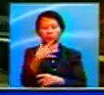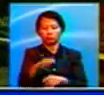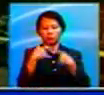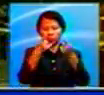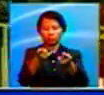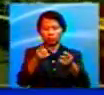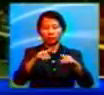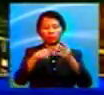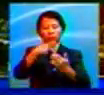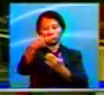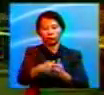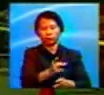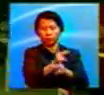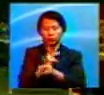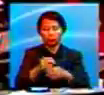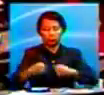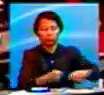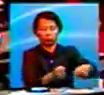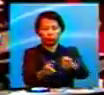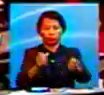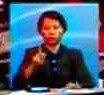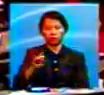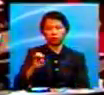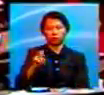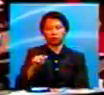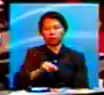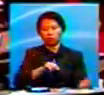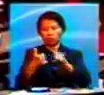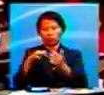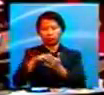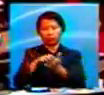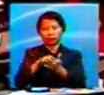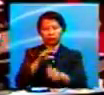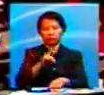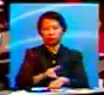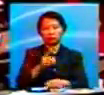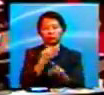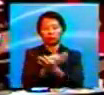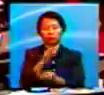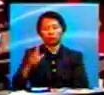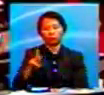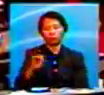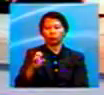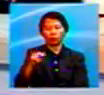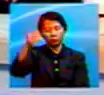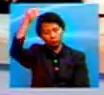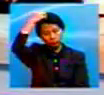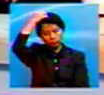menghadiri program pemuliharaan Sungai Kuang oleh pelajar-pelajar UiTM Shah Alam di Kuang, Selangor.